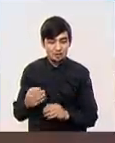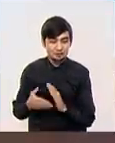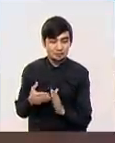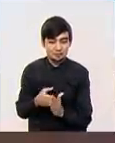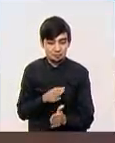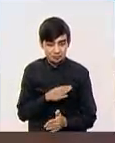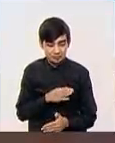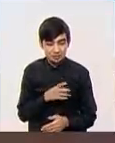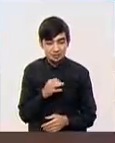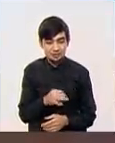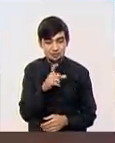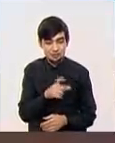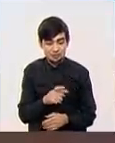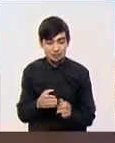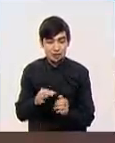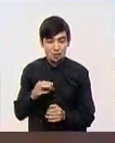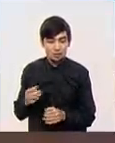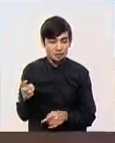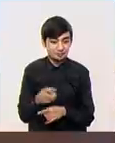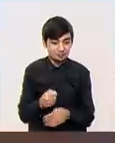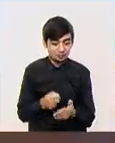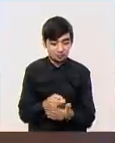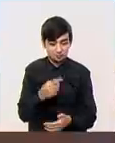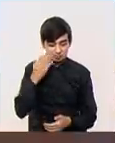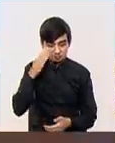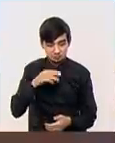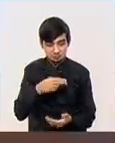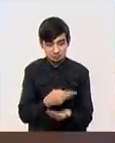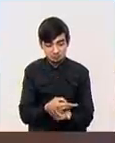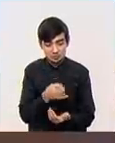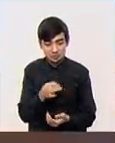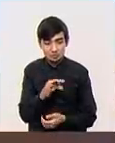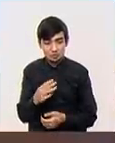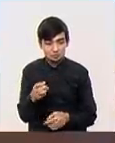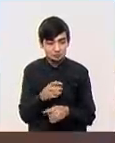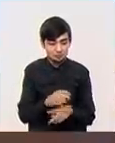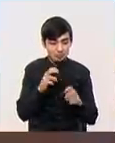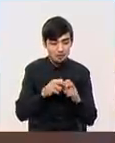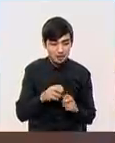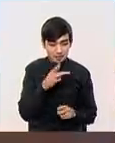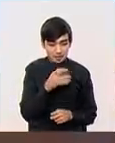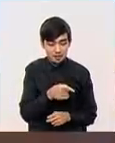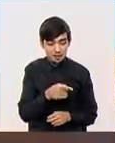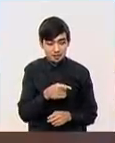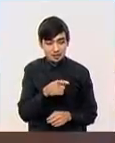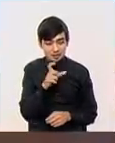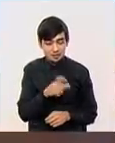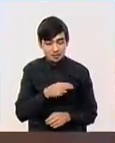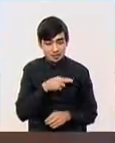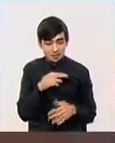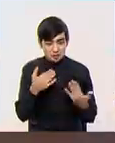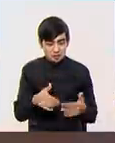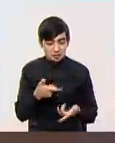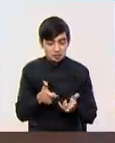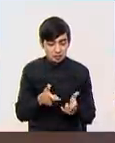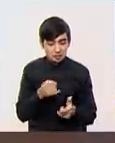шақыртылған. Азамат жедел жәрдем келгенше еш түсінің жоғалтқан. Жедел жәрдем қызметкерлері тексеру барысында азаматтың мезгілсіз қайтыс болғанын